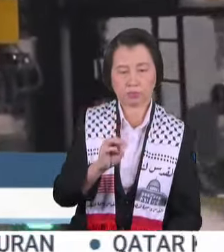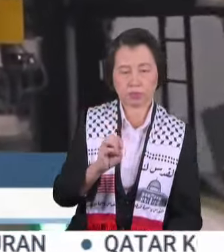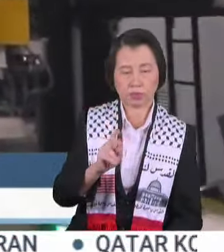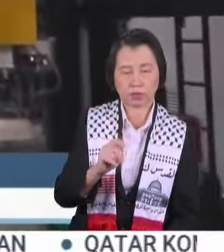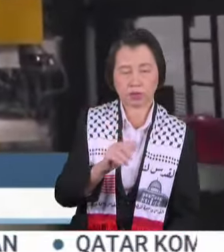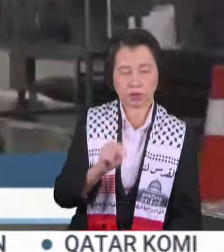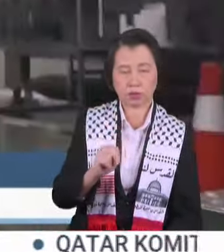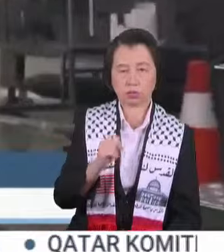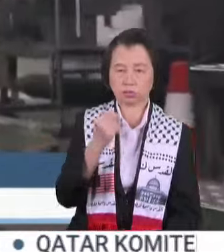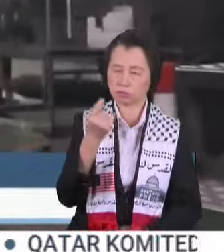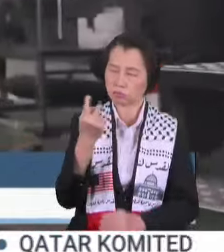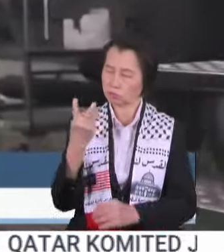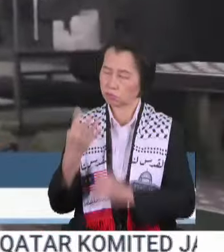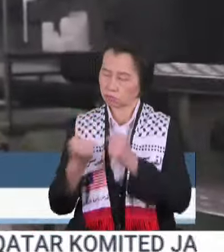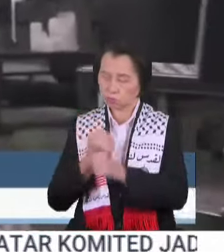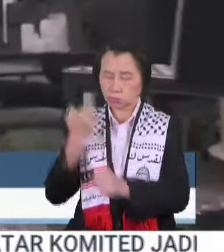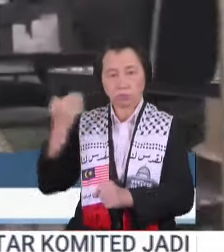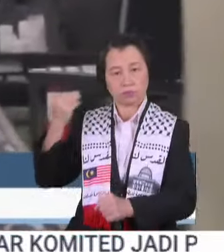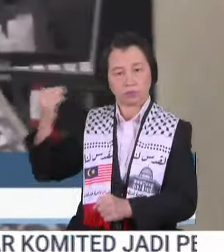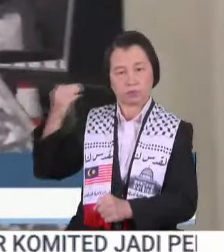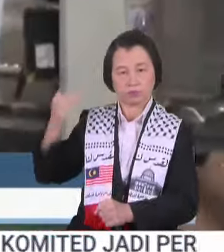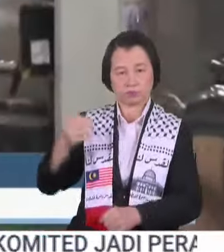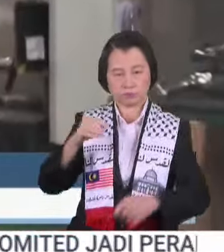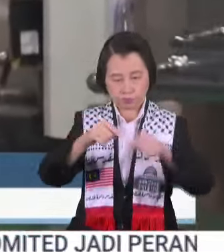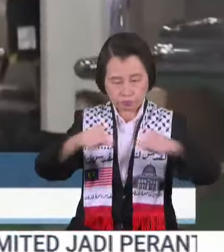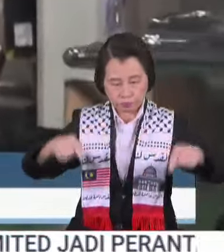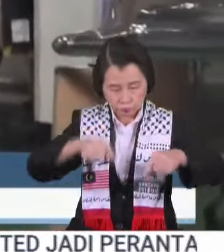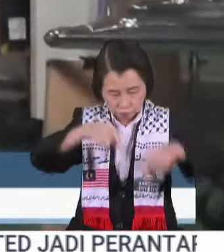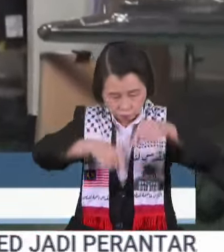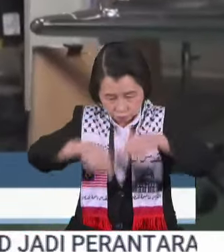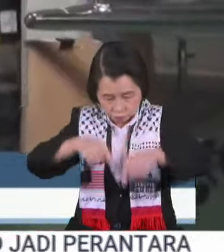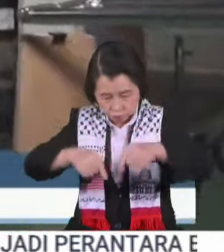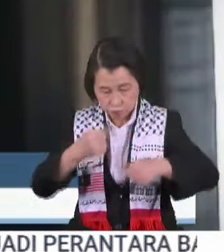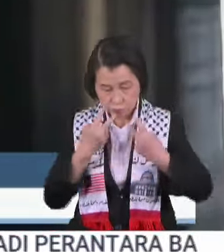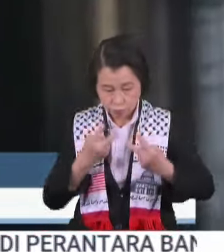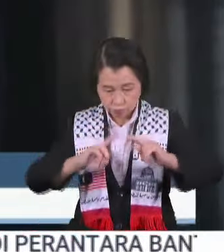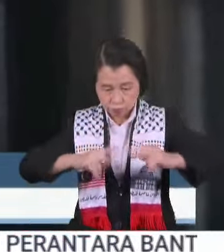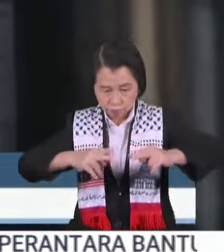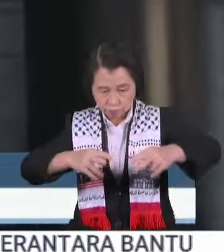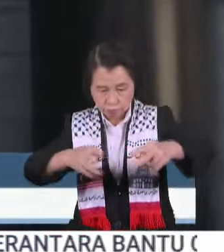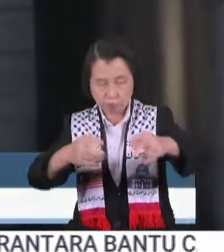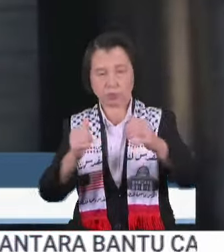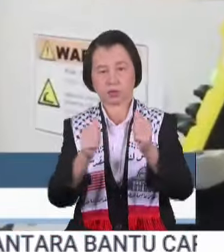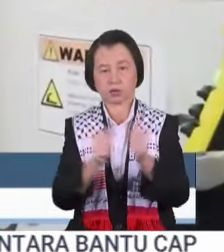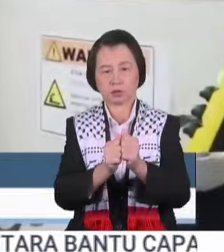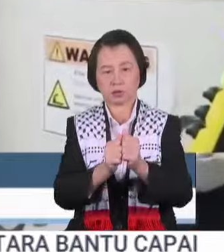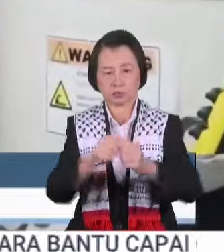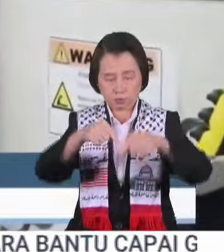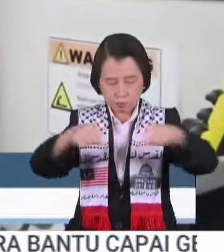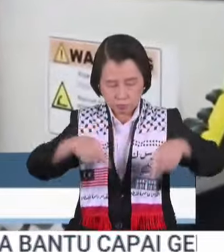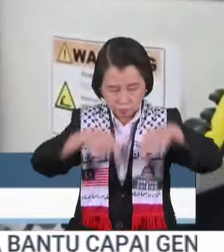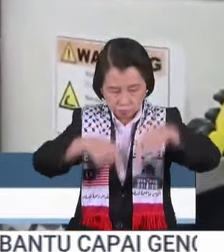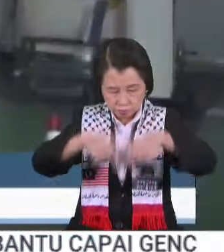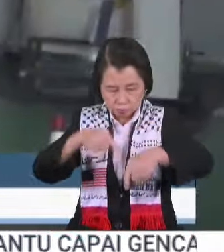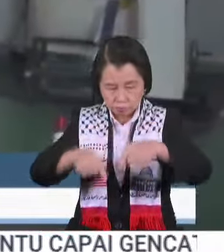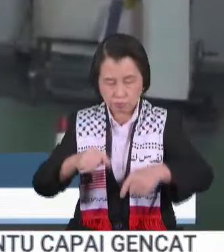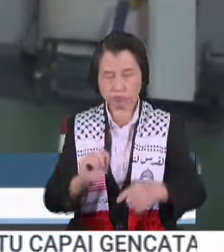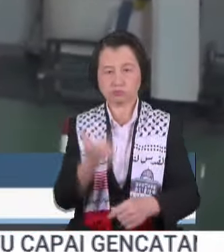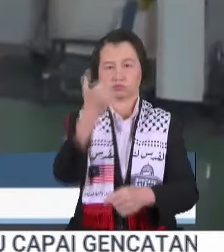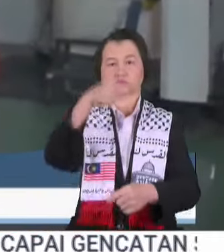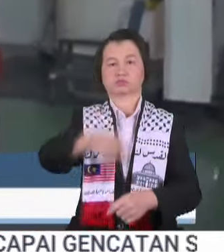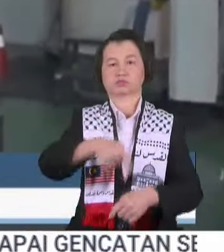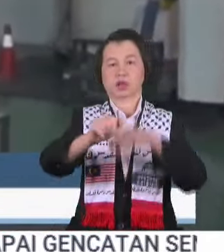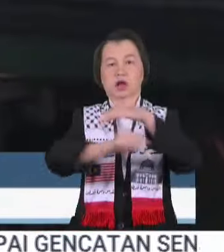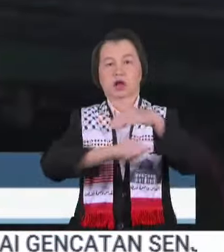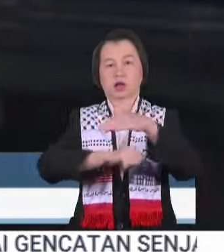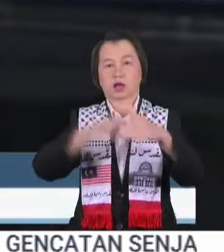beberapa tahun kebelakangan ini, landscape semikonduktor telah menyaksikan anjakan paradigma dengan semikonduktor compound muncul sebagai